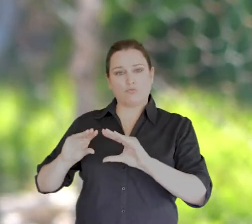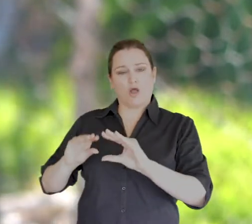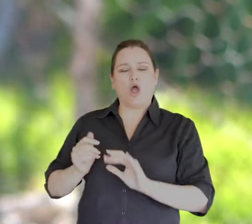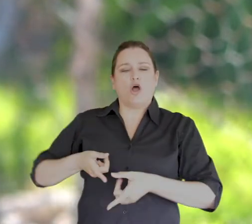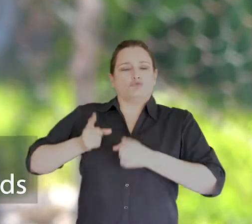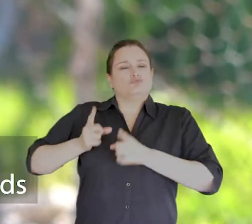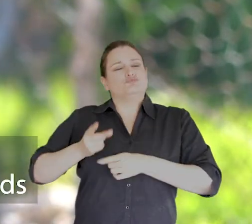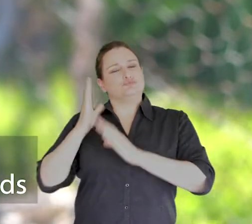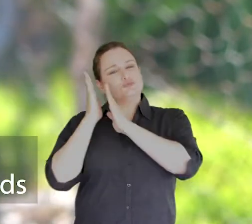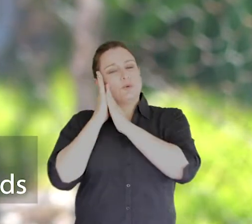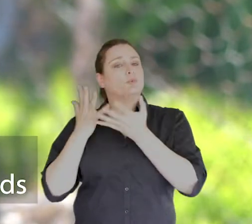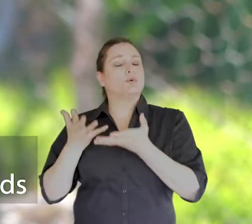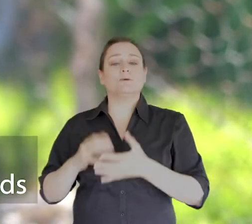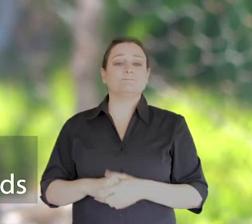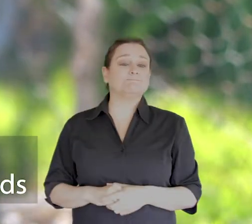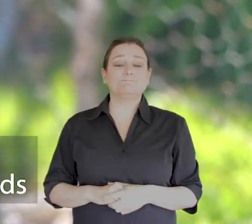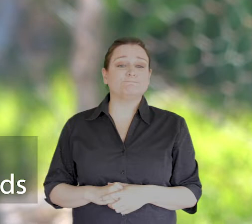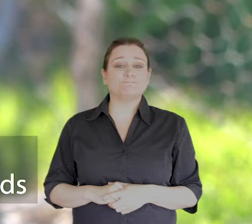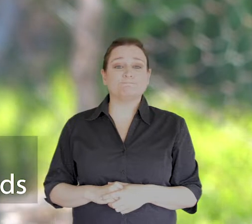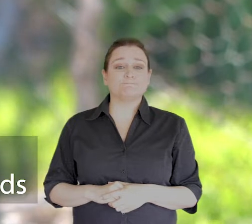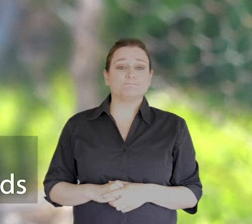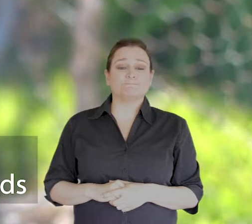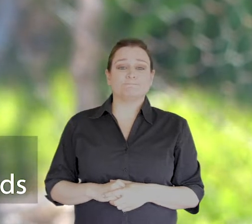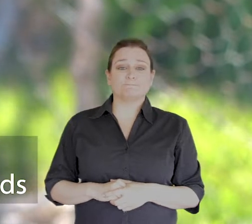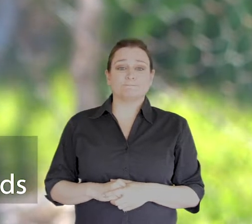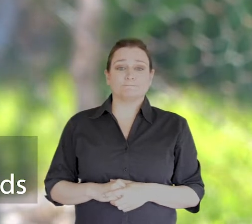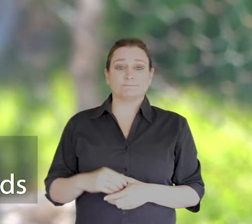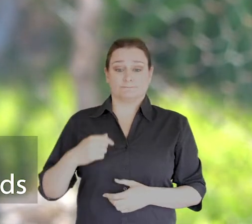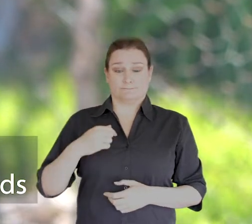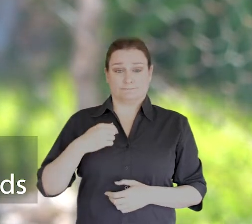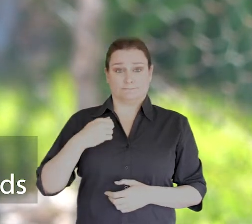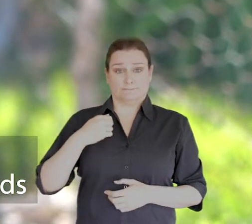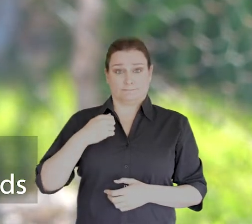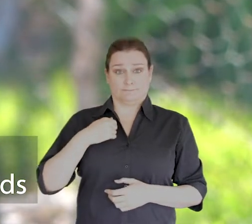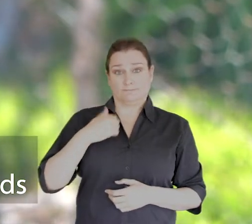gehad. Met de tijd, in mijn ma's tijd, heeft